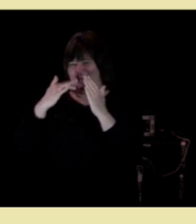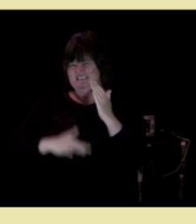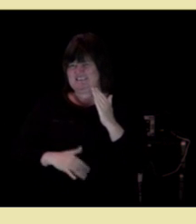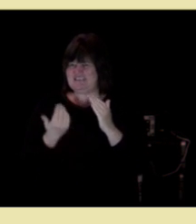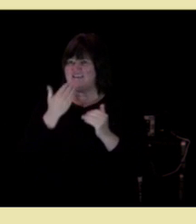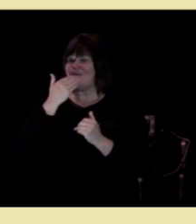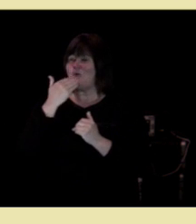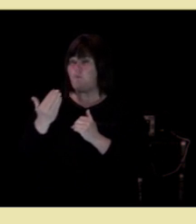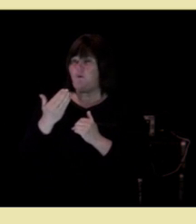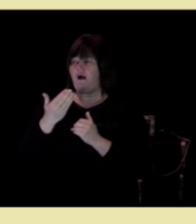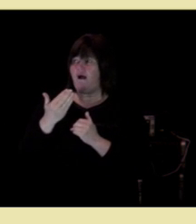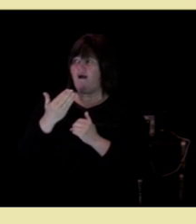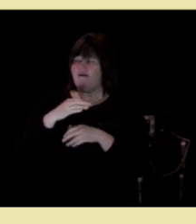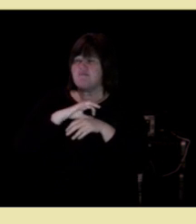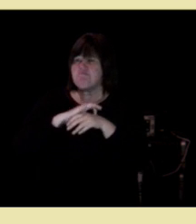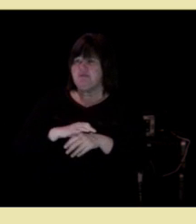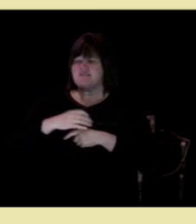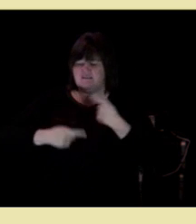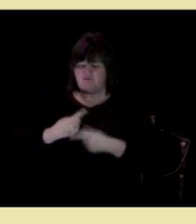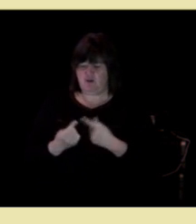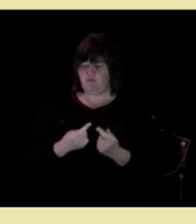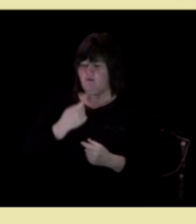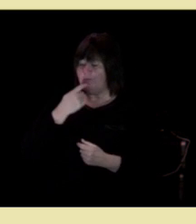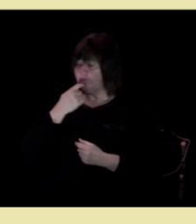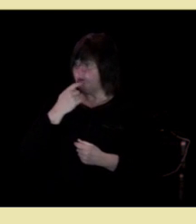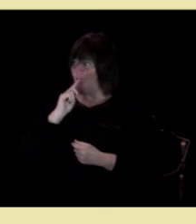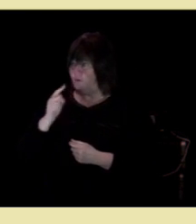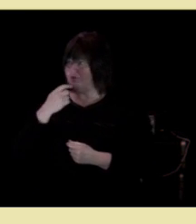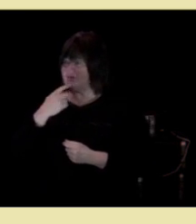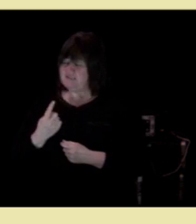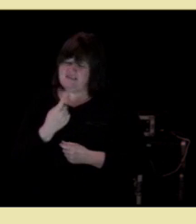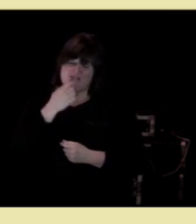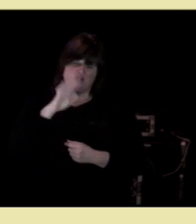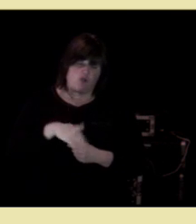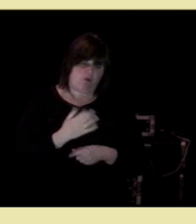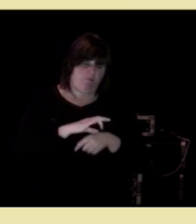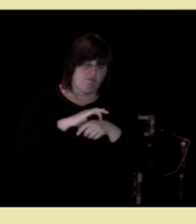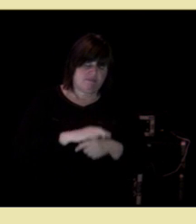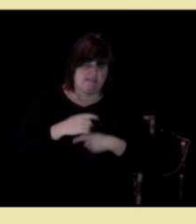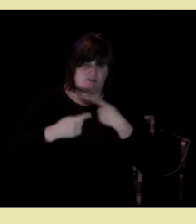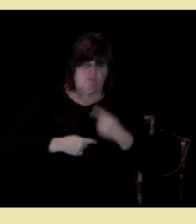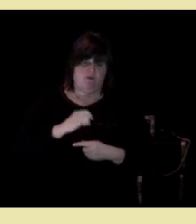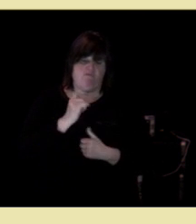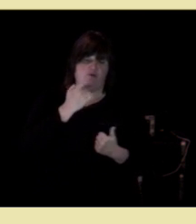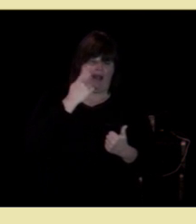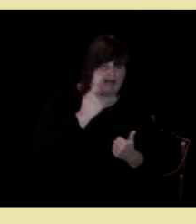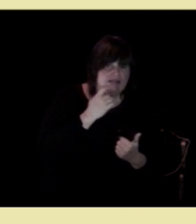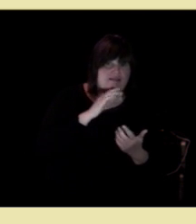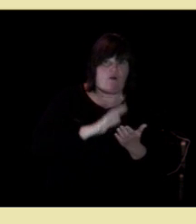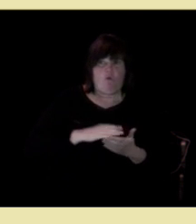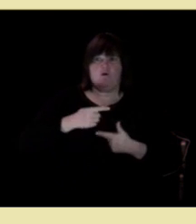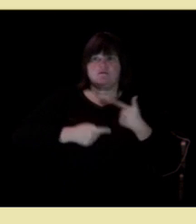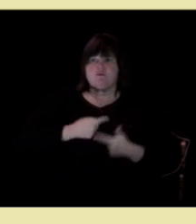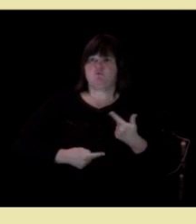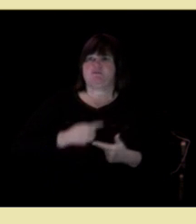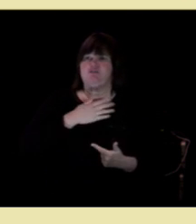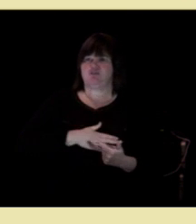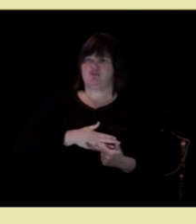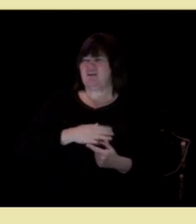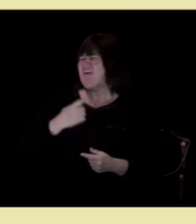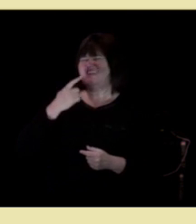for å understreke det, nå snakker jeg om det gode pasientforløpet for eldre og kronisk syke. Det ikke meningen at dere skal lese dette her, men jeg skal ta